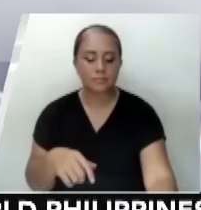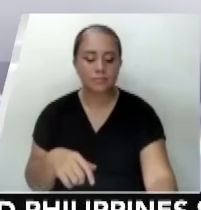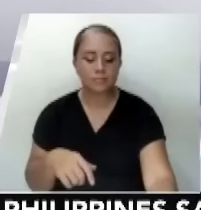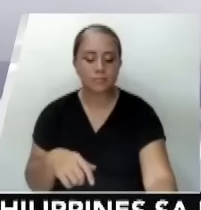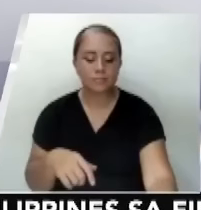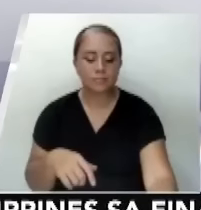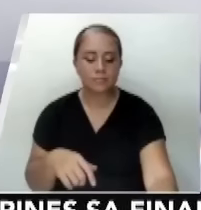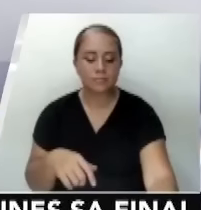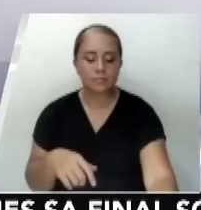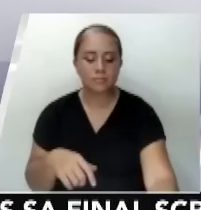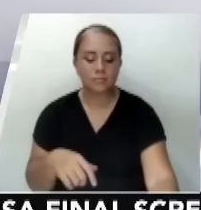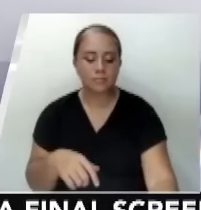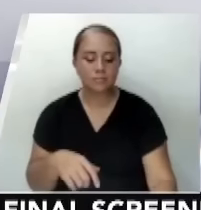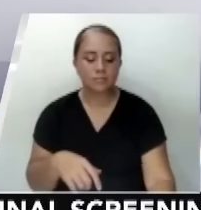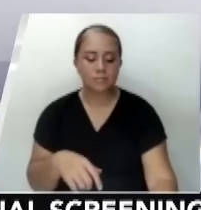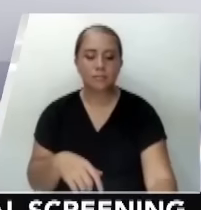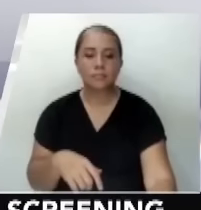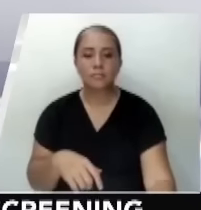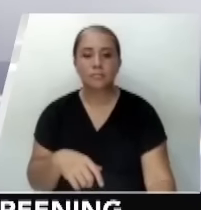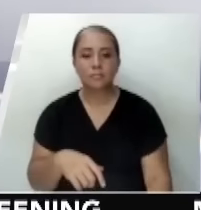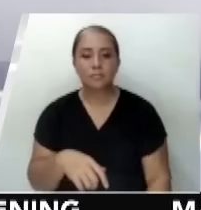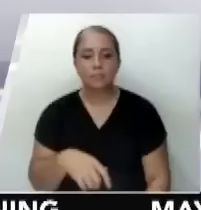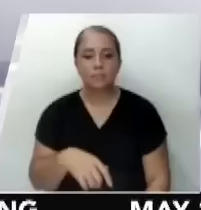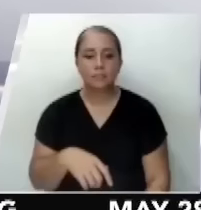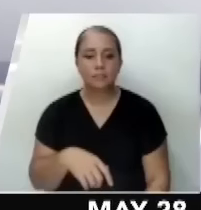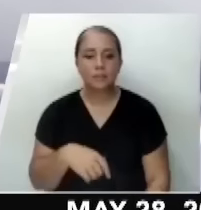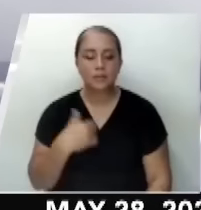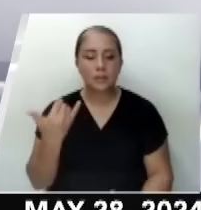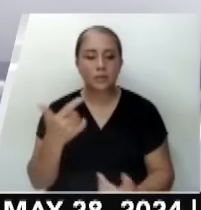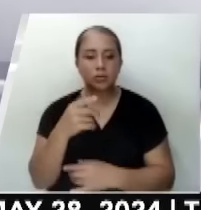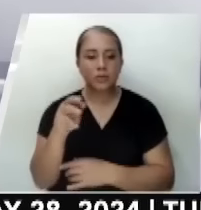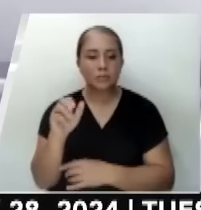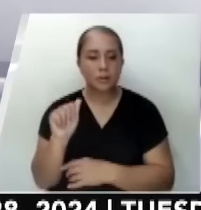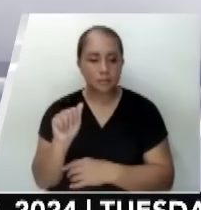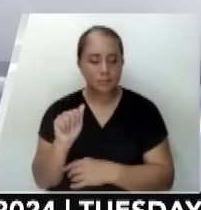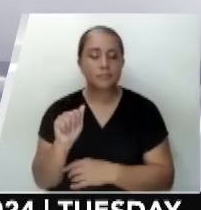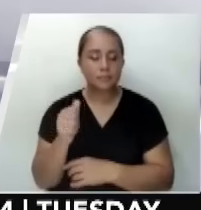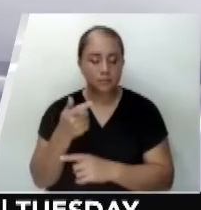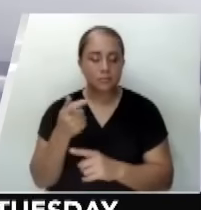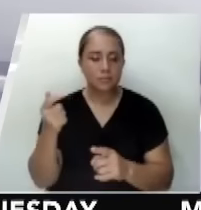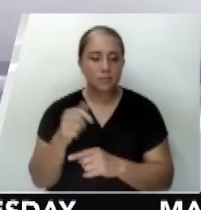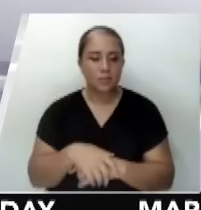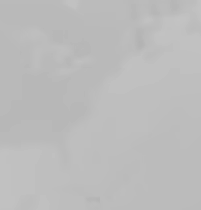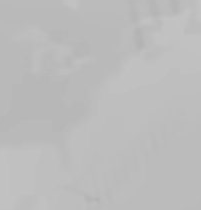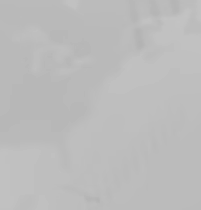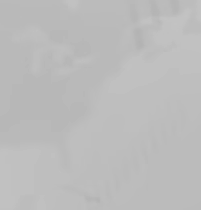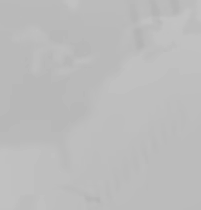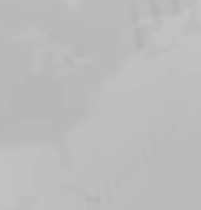Maraming salamat sa iyo, Denise Abante ng GMA Regional TV Balitang Southern Tagalog.